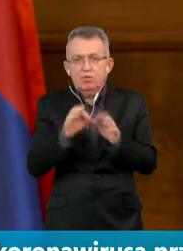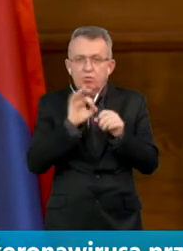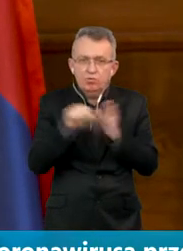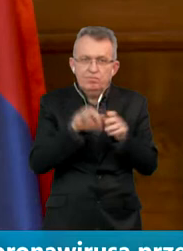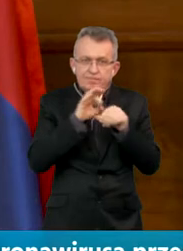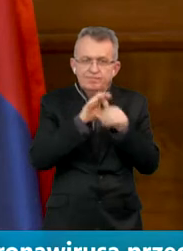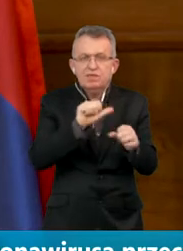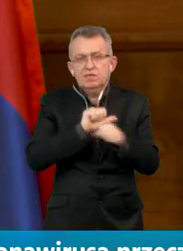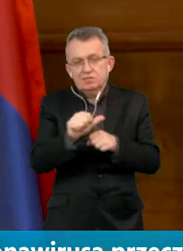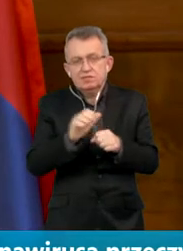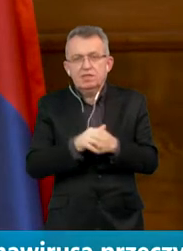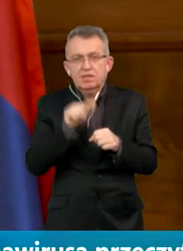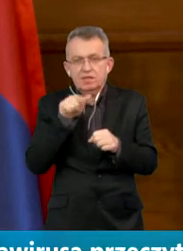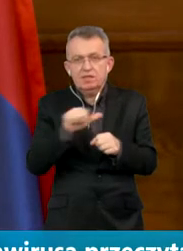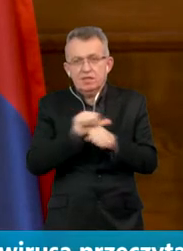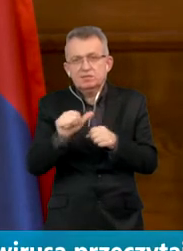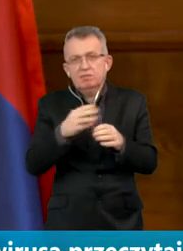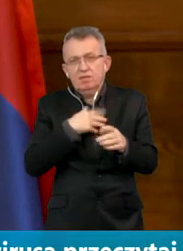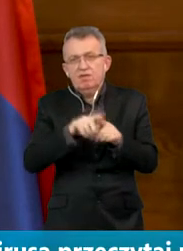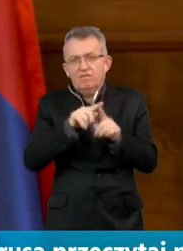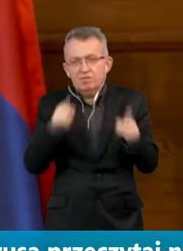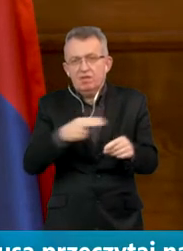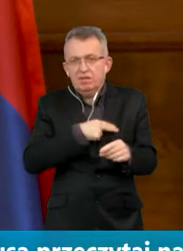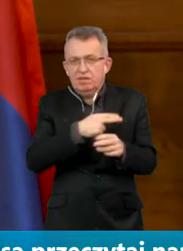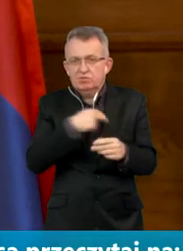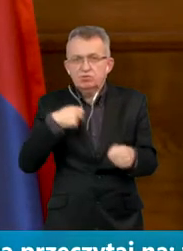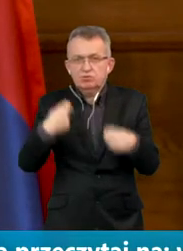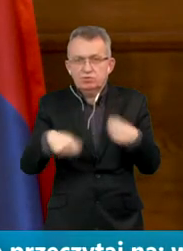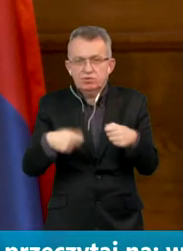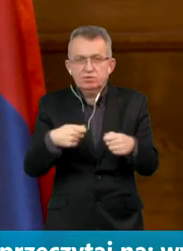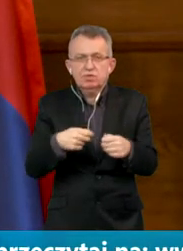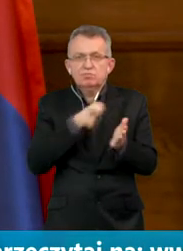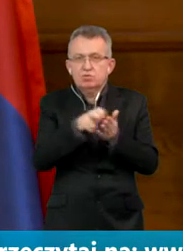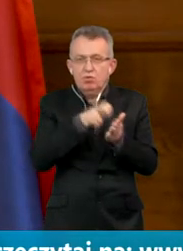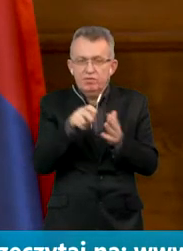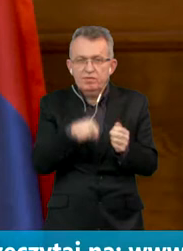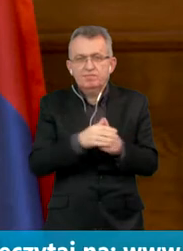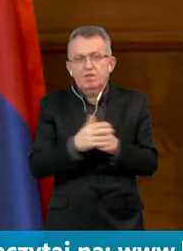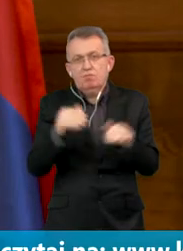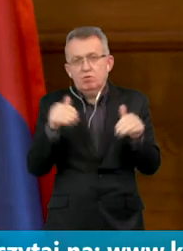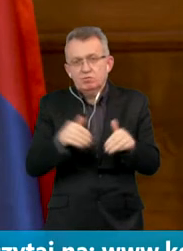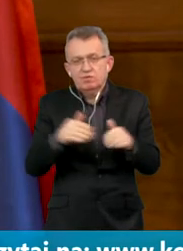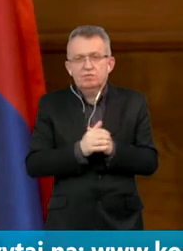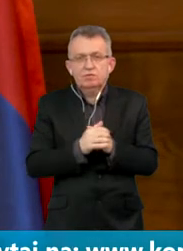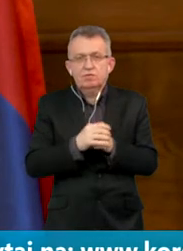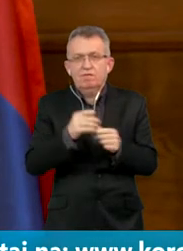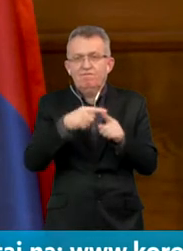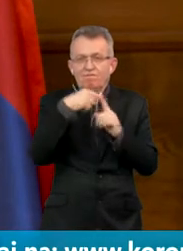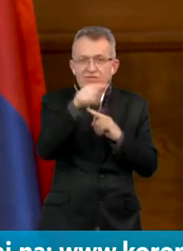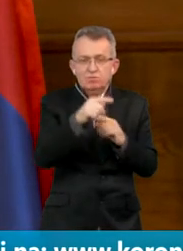punktu szczepień są. Także będziemy mieli w ramach naszej szczecińskiej przychodni możliwość